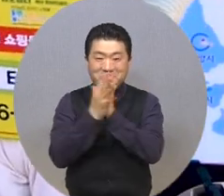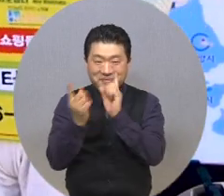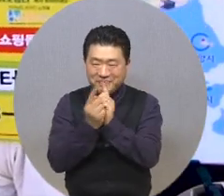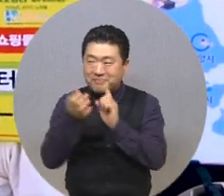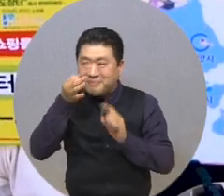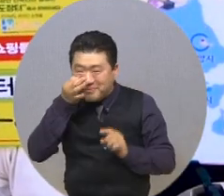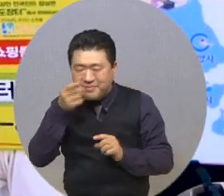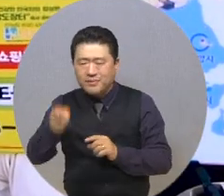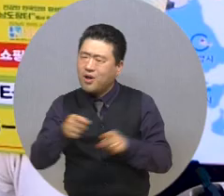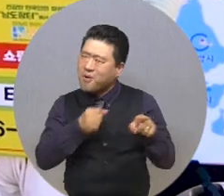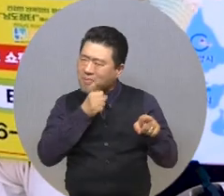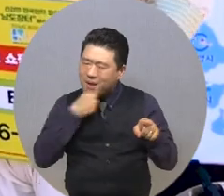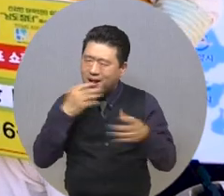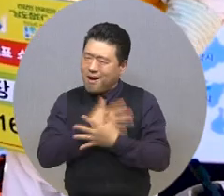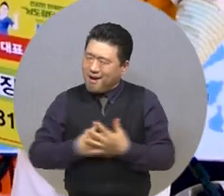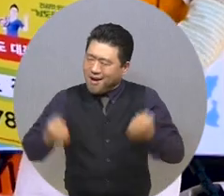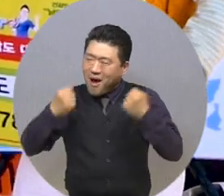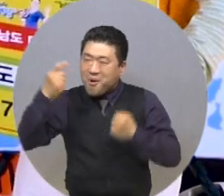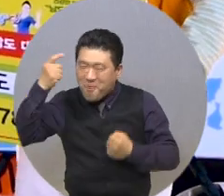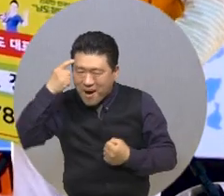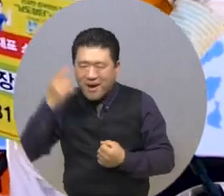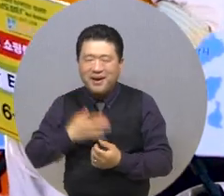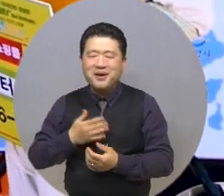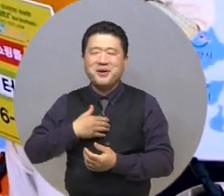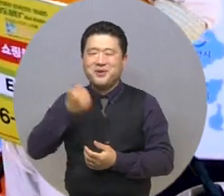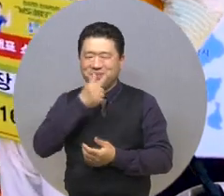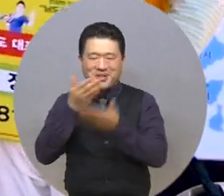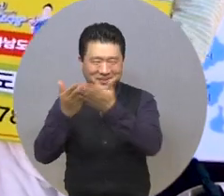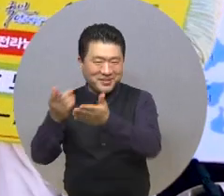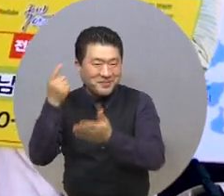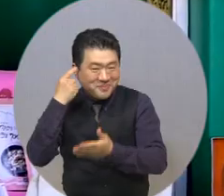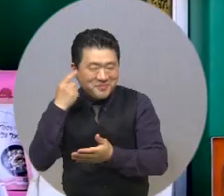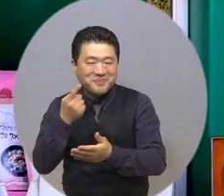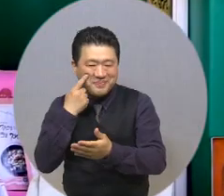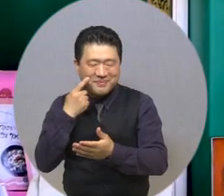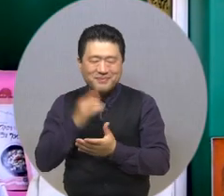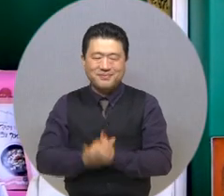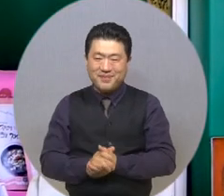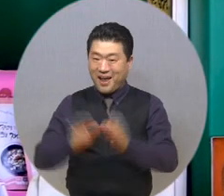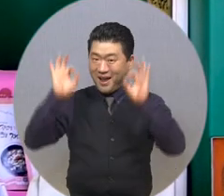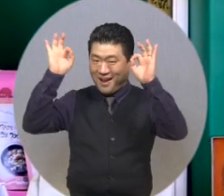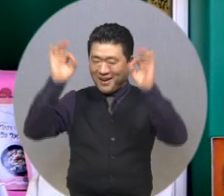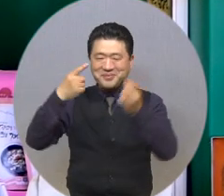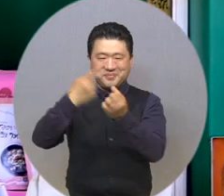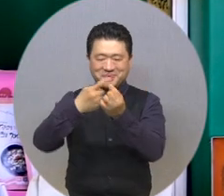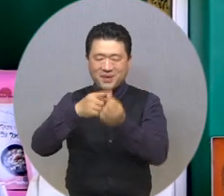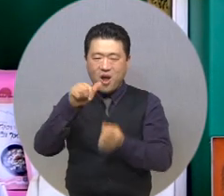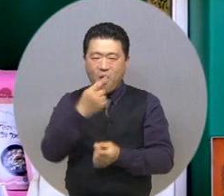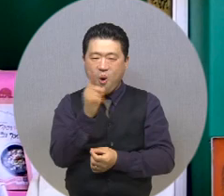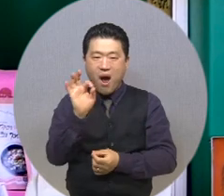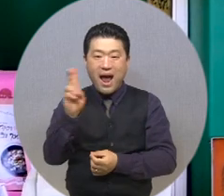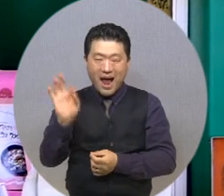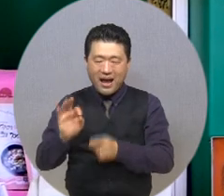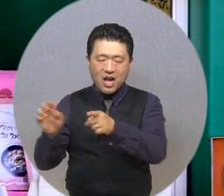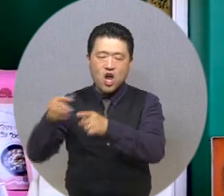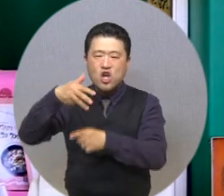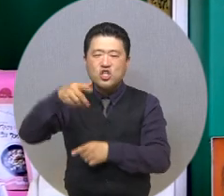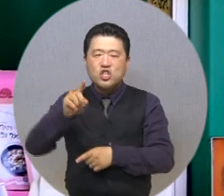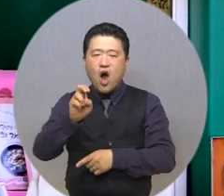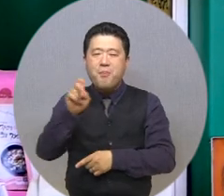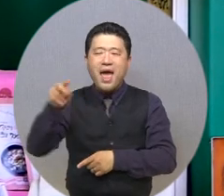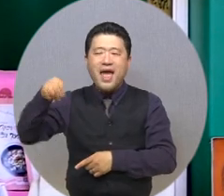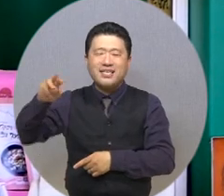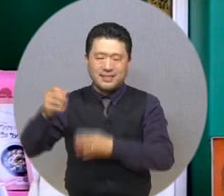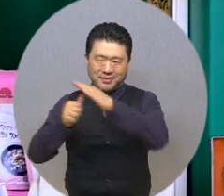왜 맛있고 건강한지 지금 한번 소개를 들어보도록 하겠습니다. 좋습니다. 그럼 첫 번째 광양 청매실 농원 영농조합에서